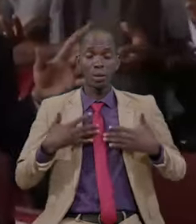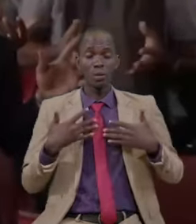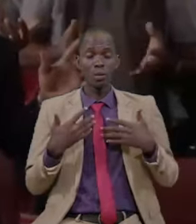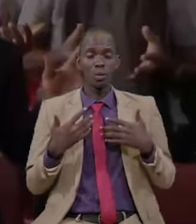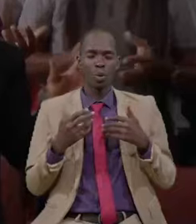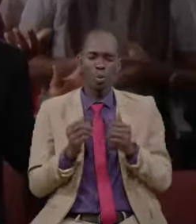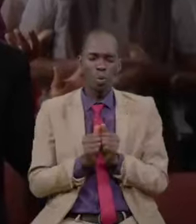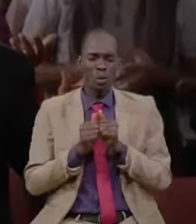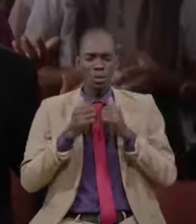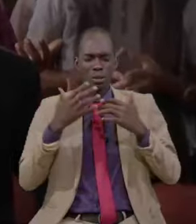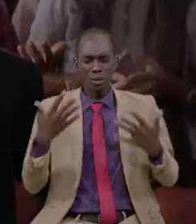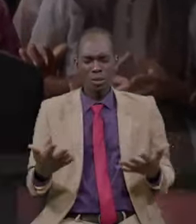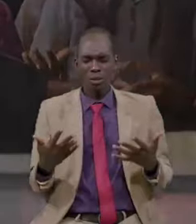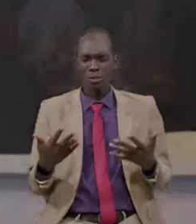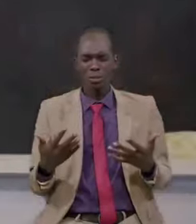sans obstacle,